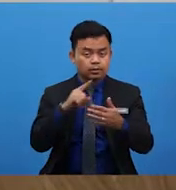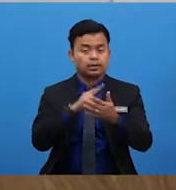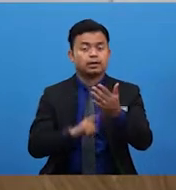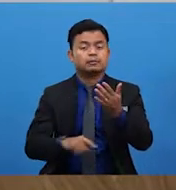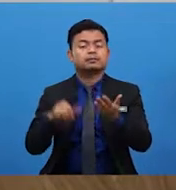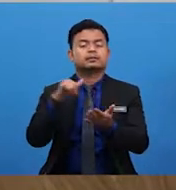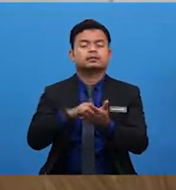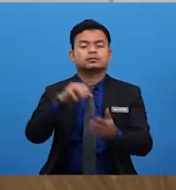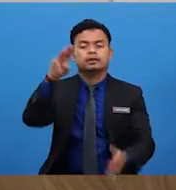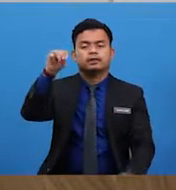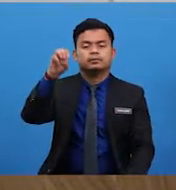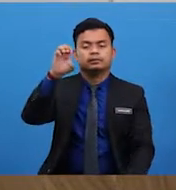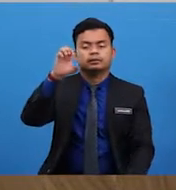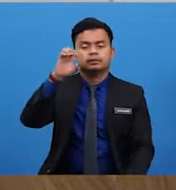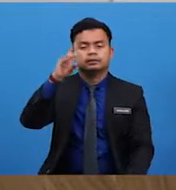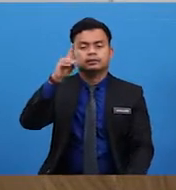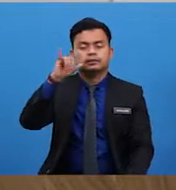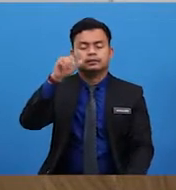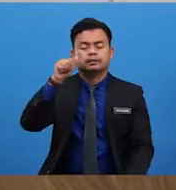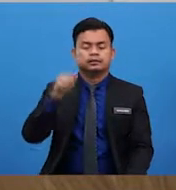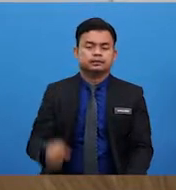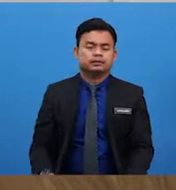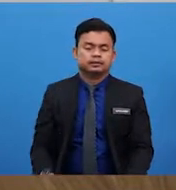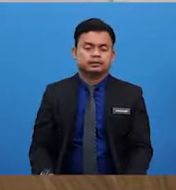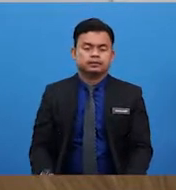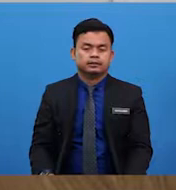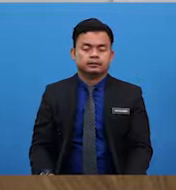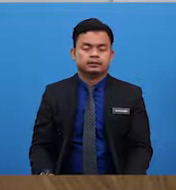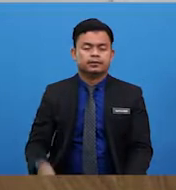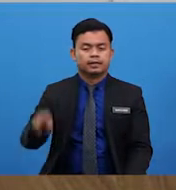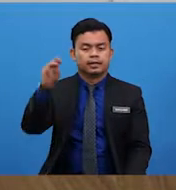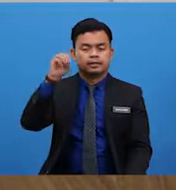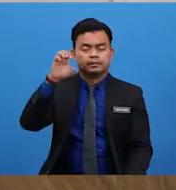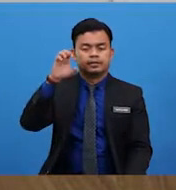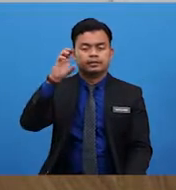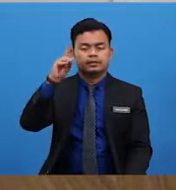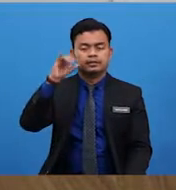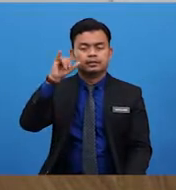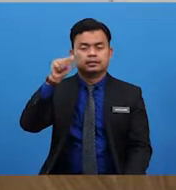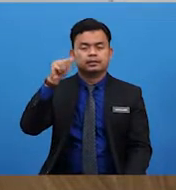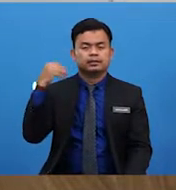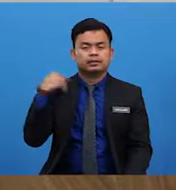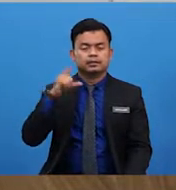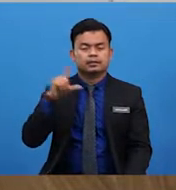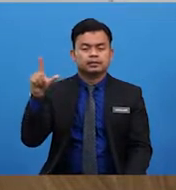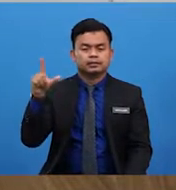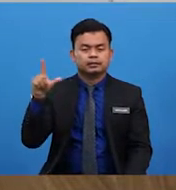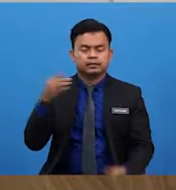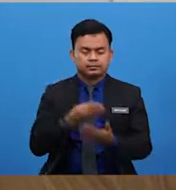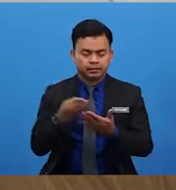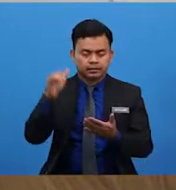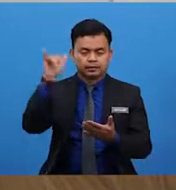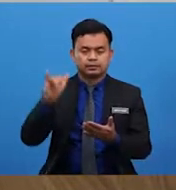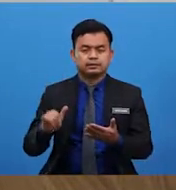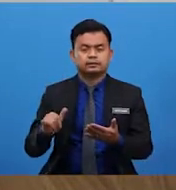hahaha mikir adalah bahan yang digunakan oleh pelukis atau perih ke dalam mencipta sebuah karya tuh singa